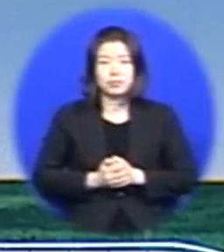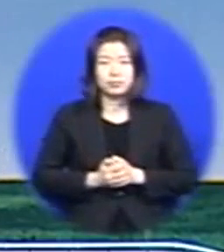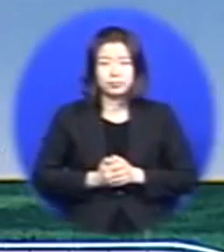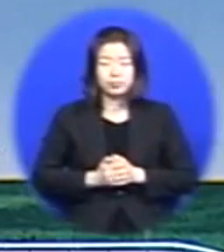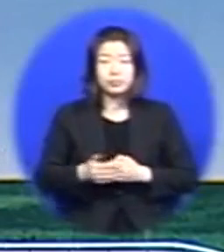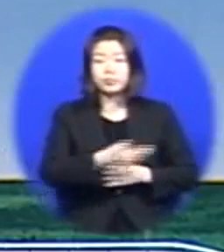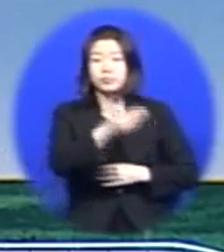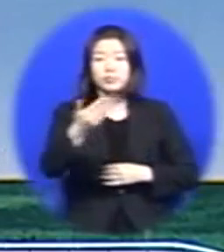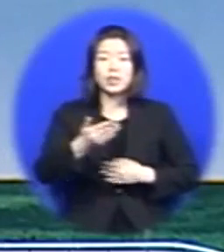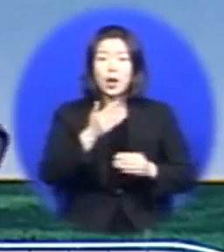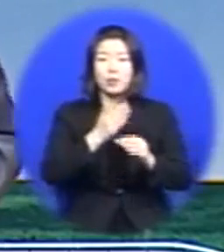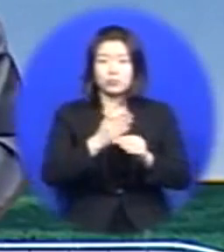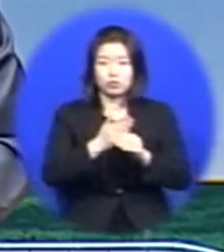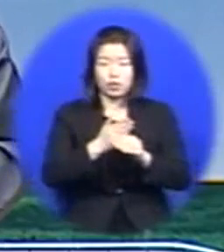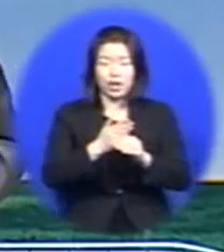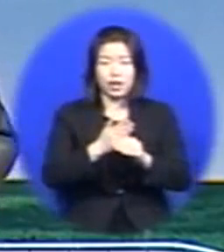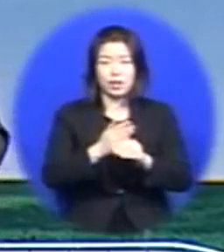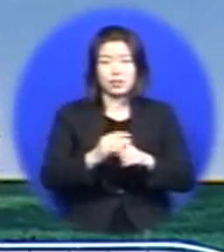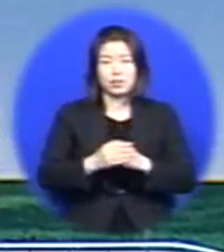여러분 중에